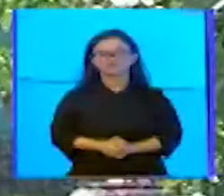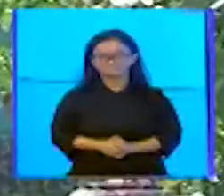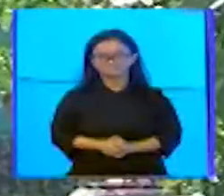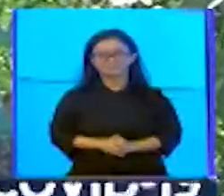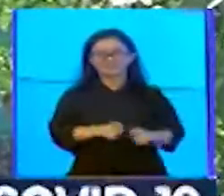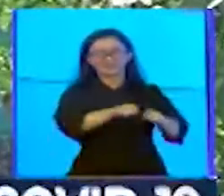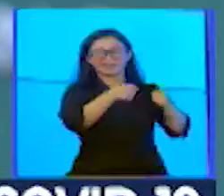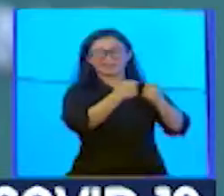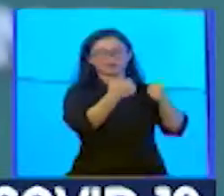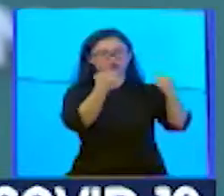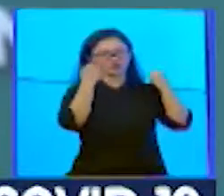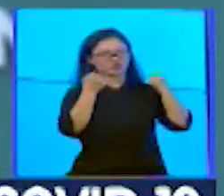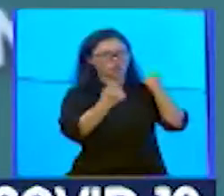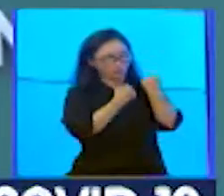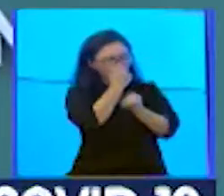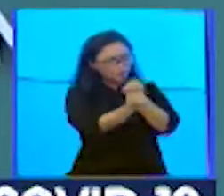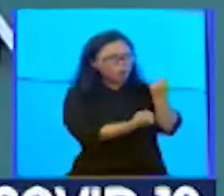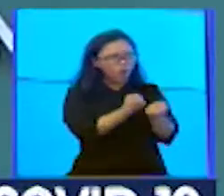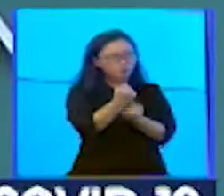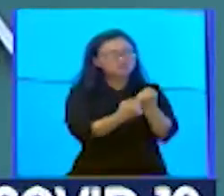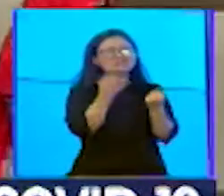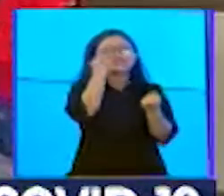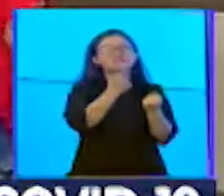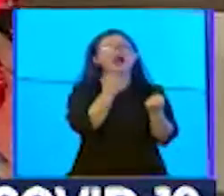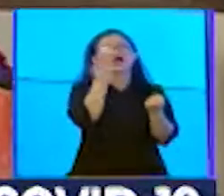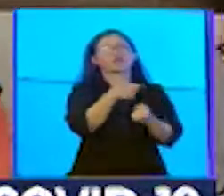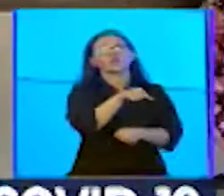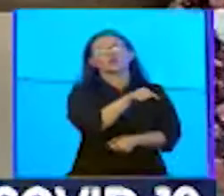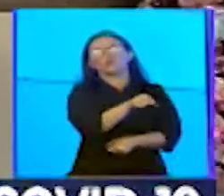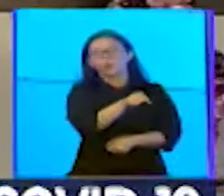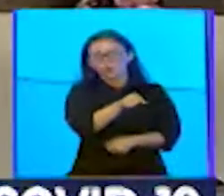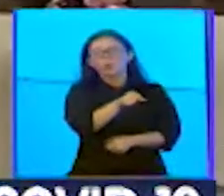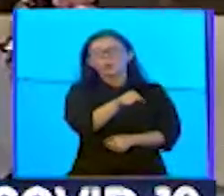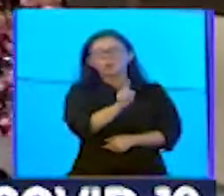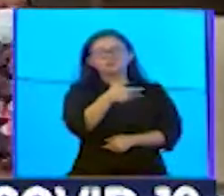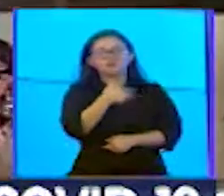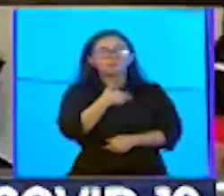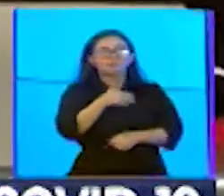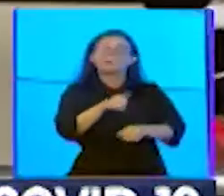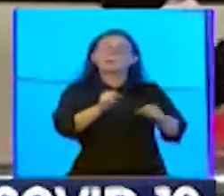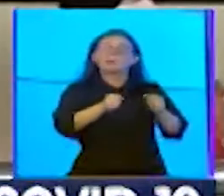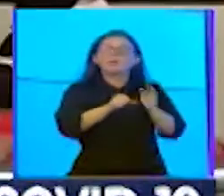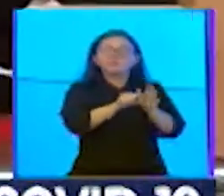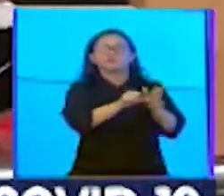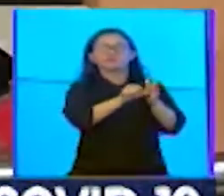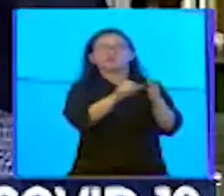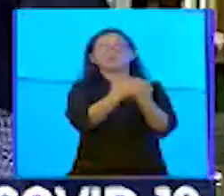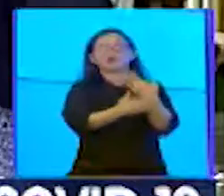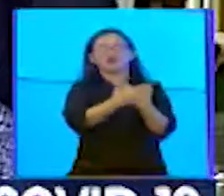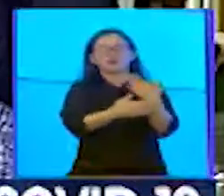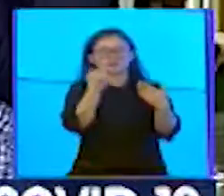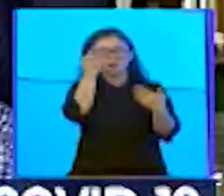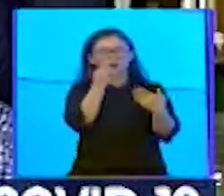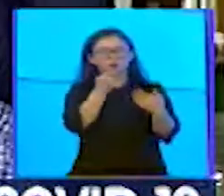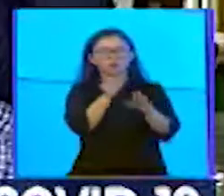Perjuangan tenaga medis dalam melawan pandemi COVID-19 masih sangat panjang. Sebagai garda terdepan dalam memerangi virus corona, mereka